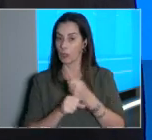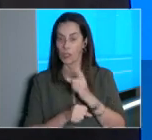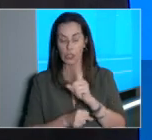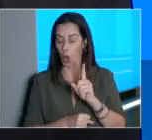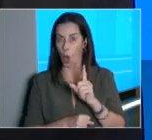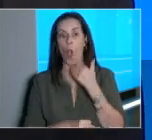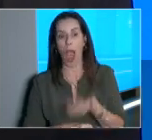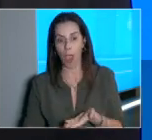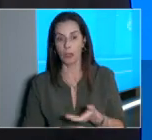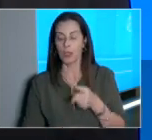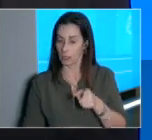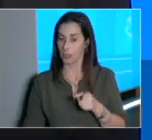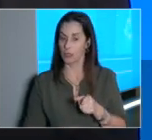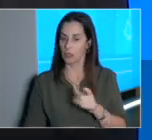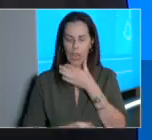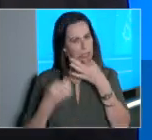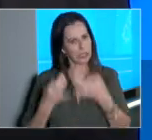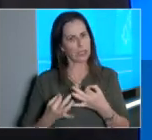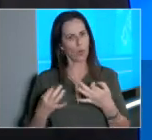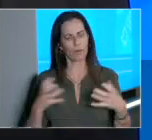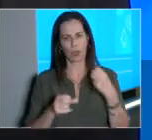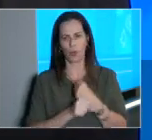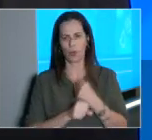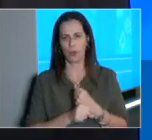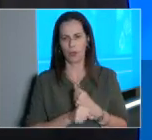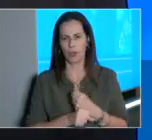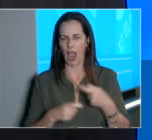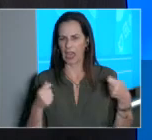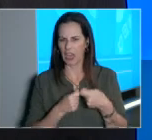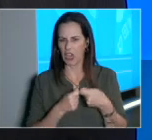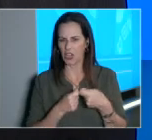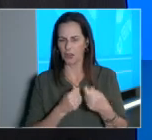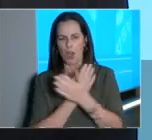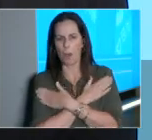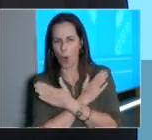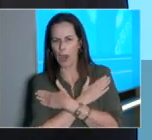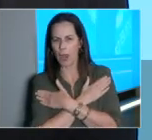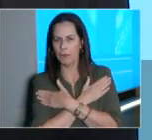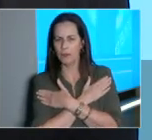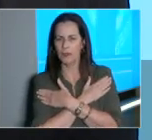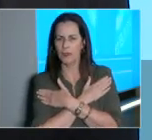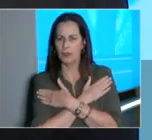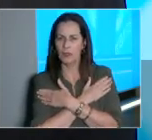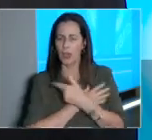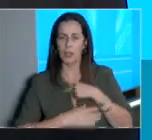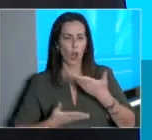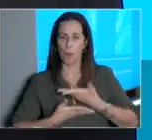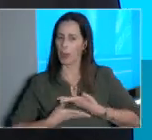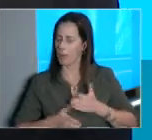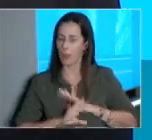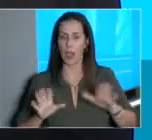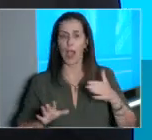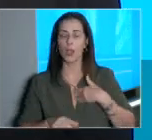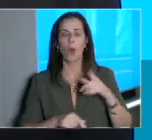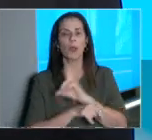תעודת עניות, זאת תעודת רצינות למפלגת העבודה. הברית הזאת של המרוקאים, או איך שהוא הגדיר את זה, אני לא מקבל לחלוטין.